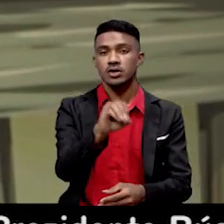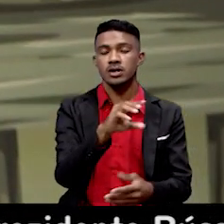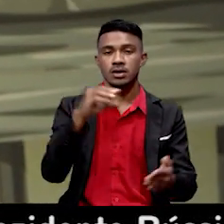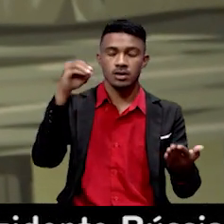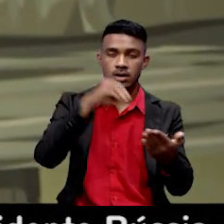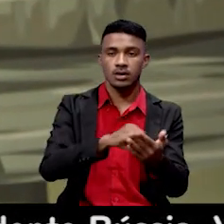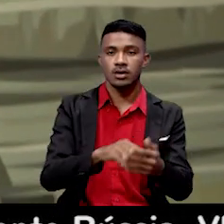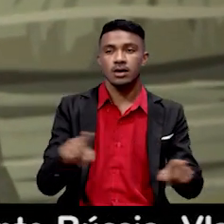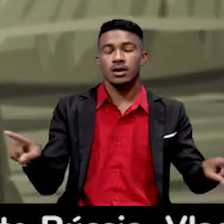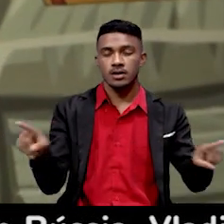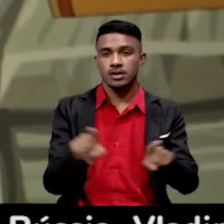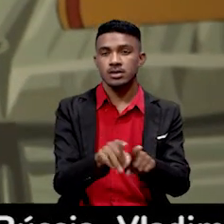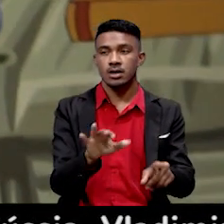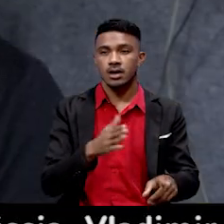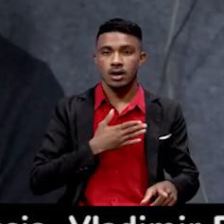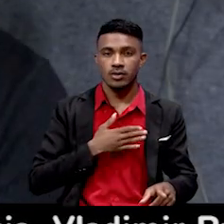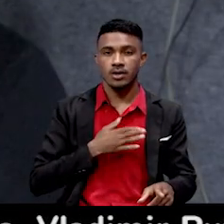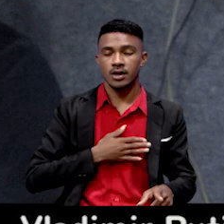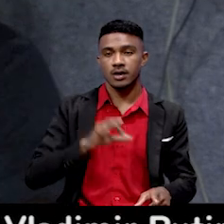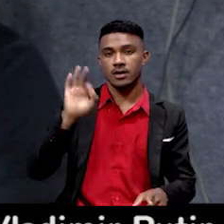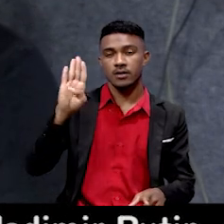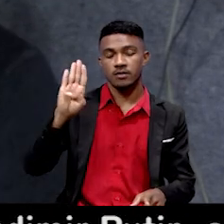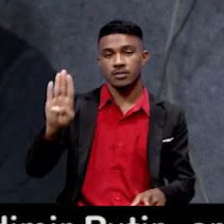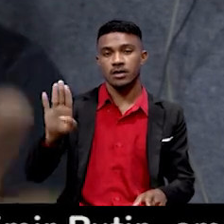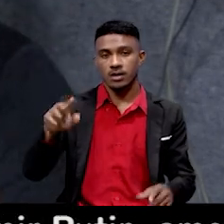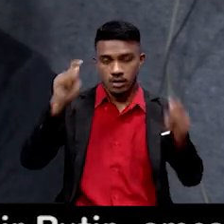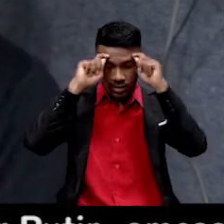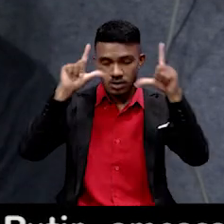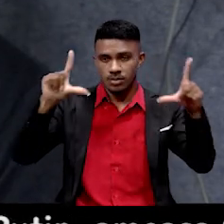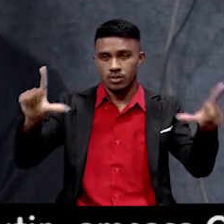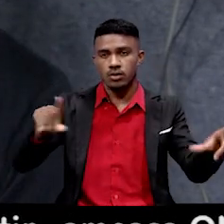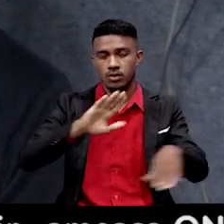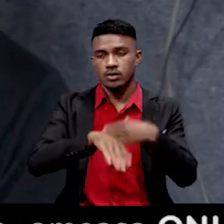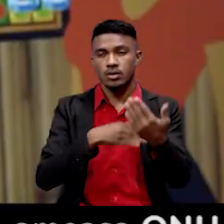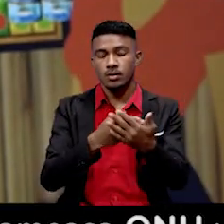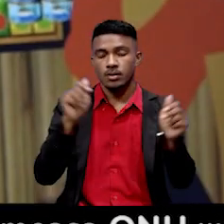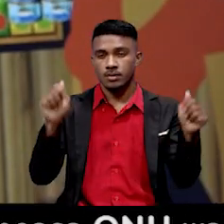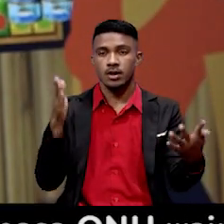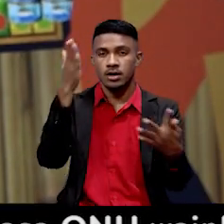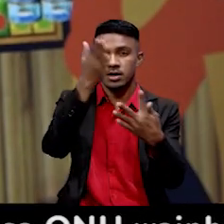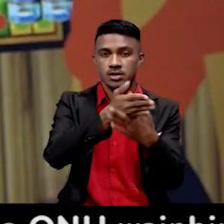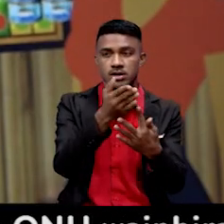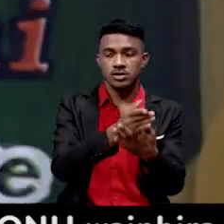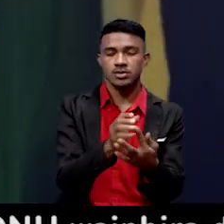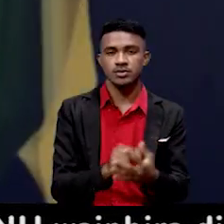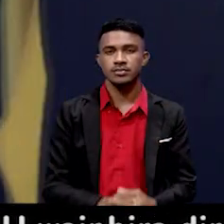Soe. Kuat ya, gua ya. Hau ni link YouTube, mawar yang satu. Mawar itu familiar YouTube. Itu bela sesuatu yang banyak kuno boneka. Hau ni mana?